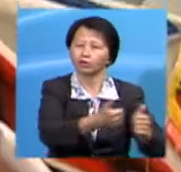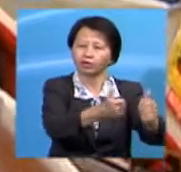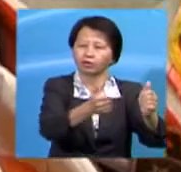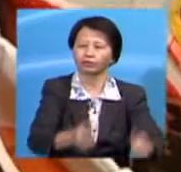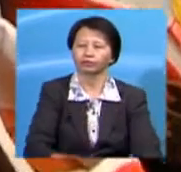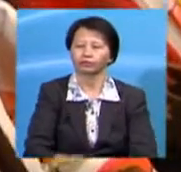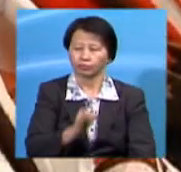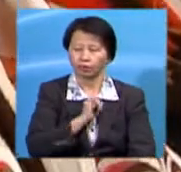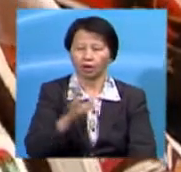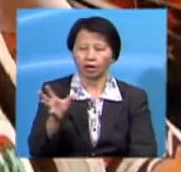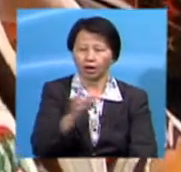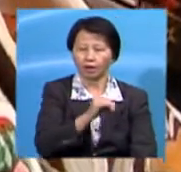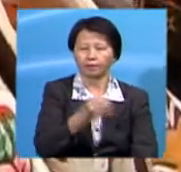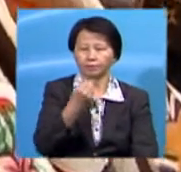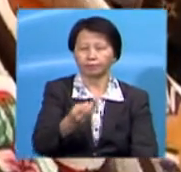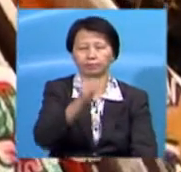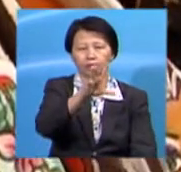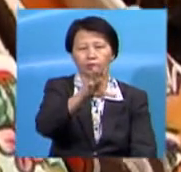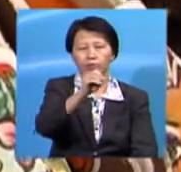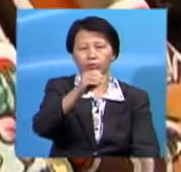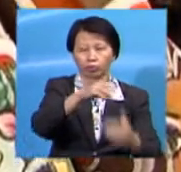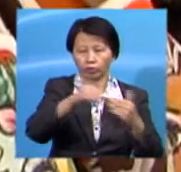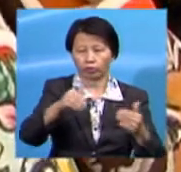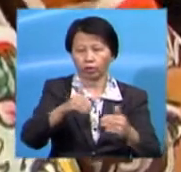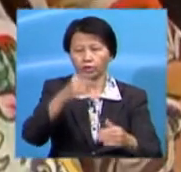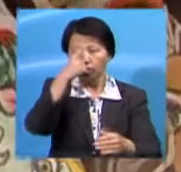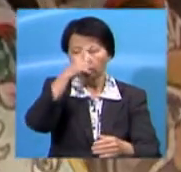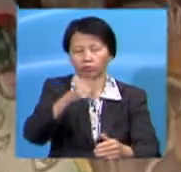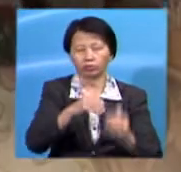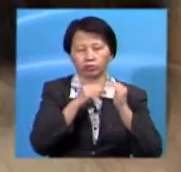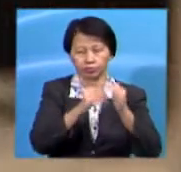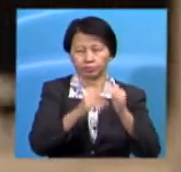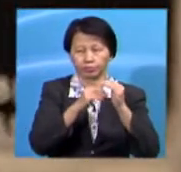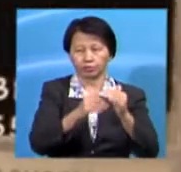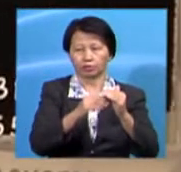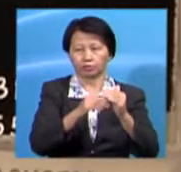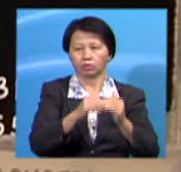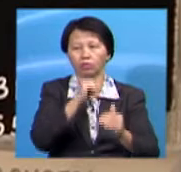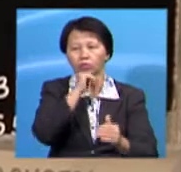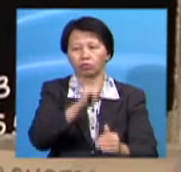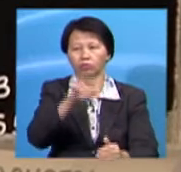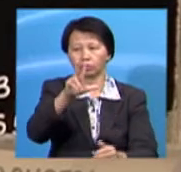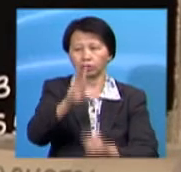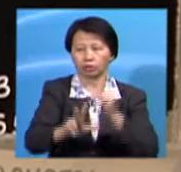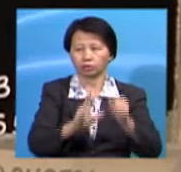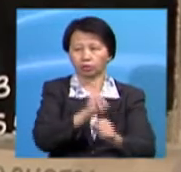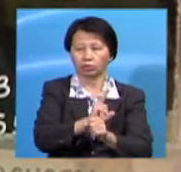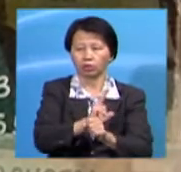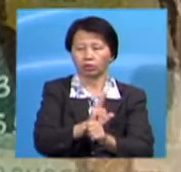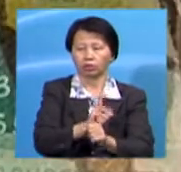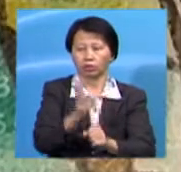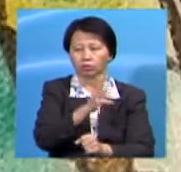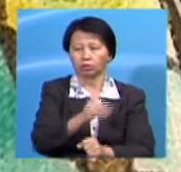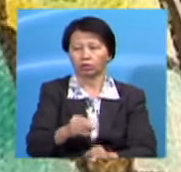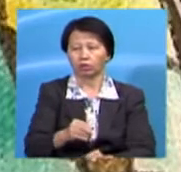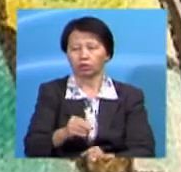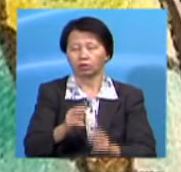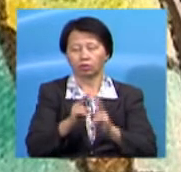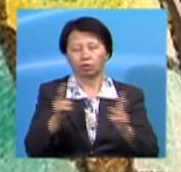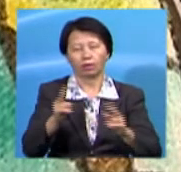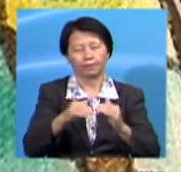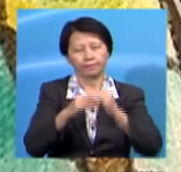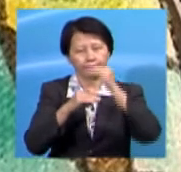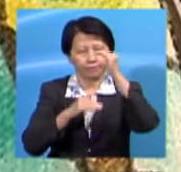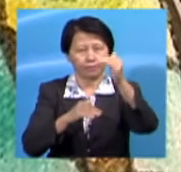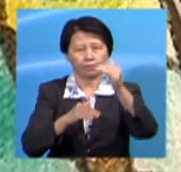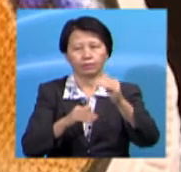ini saya ambil serendah daripada RM50, itu pada untuk peringkat umur 3 tahun dan paling maksimum,